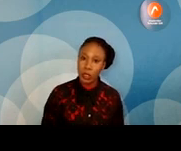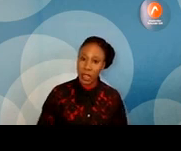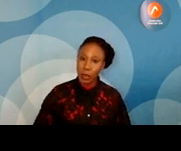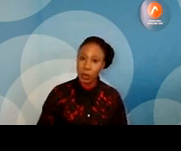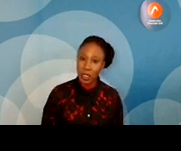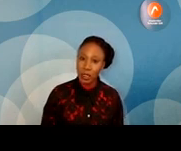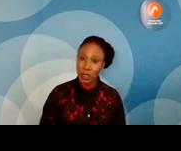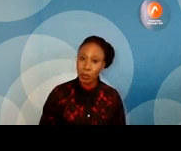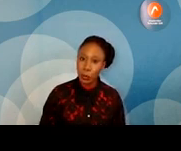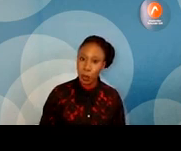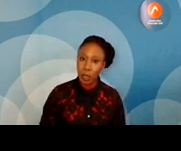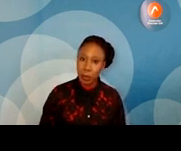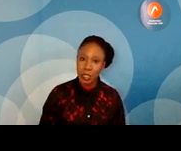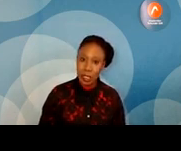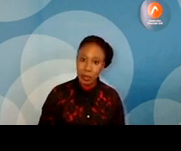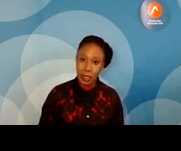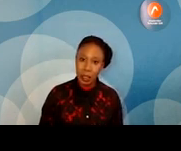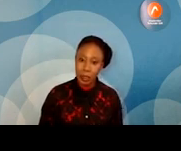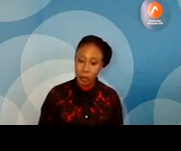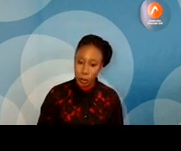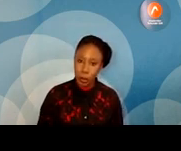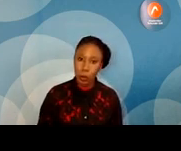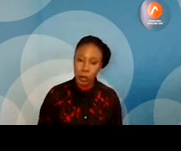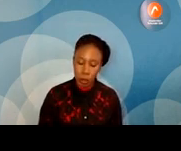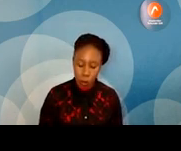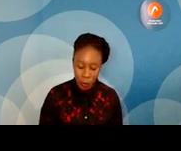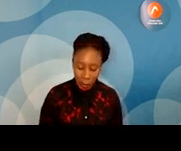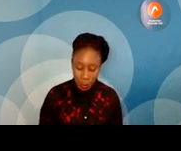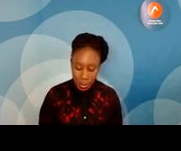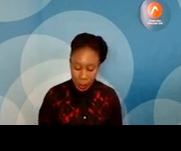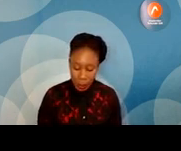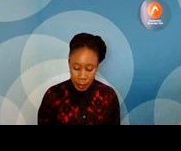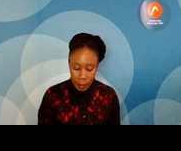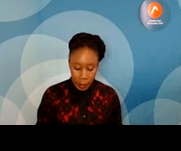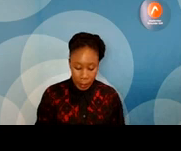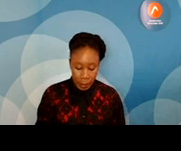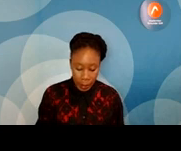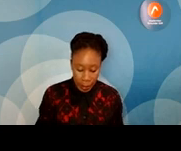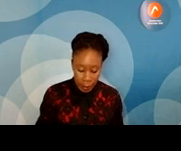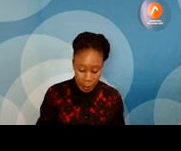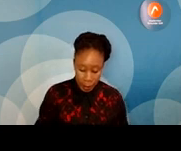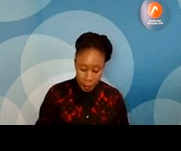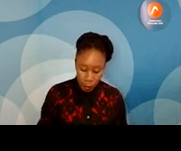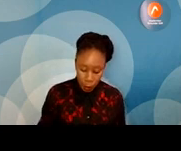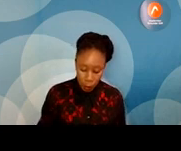då sjunker just den här kontakten från arbetsgivaren att kunna återkoppla.